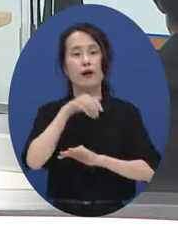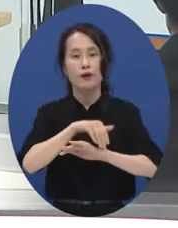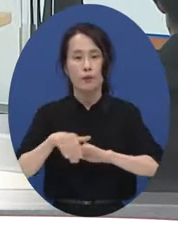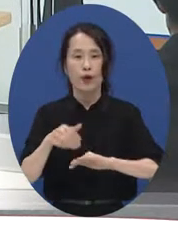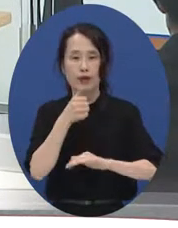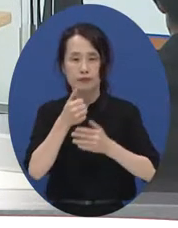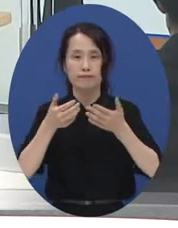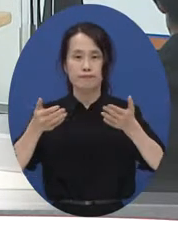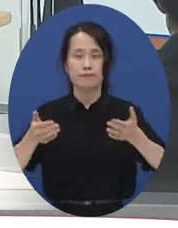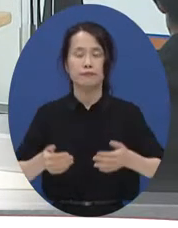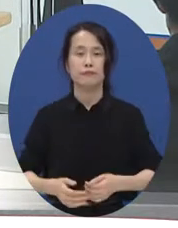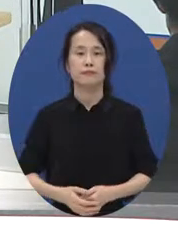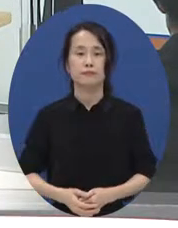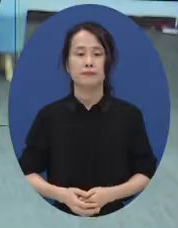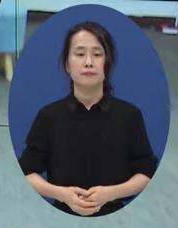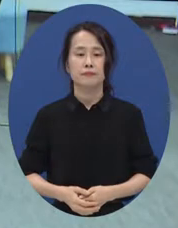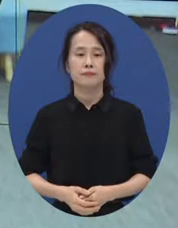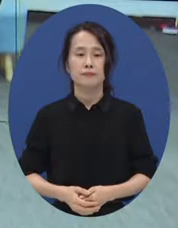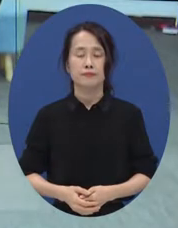직접 취재했습니다.